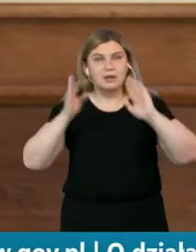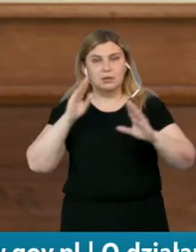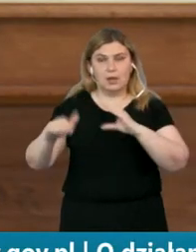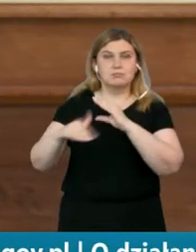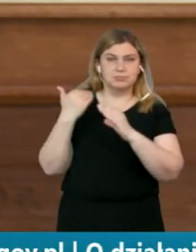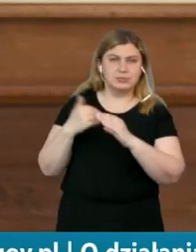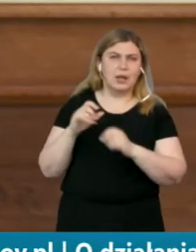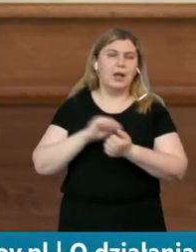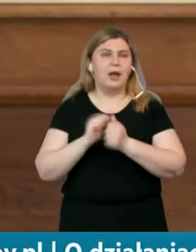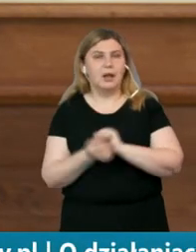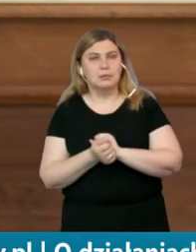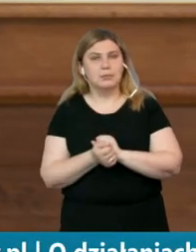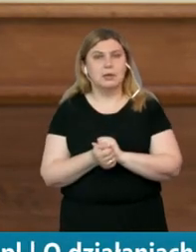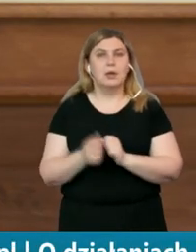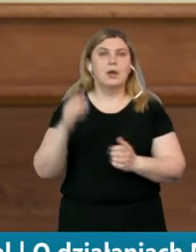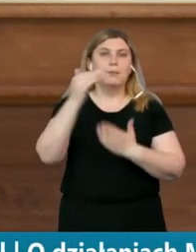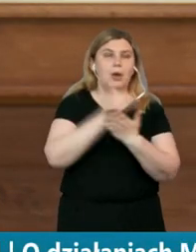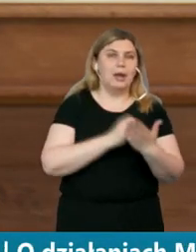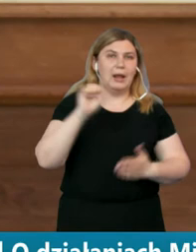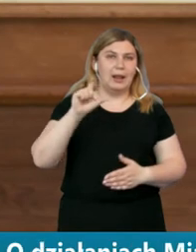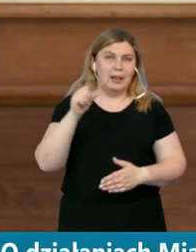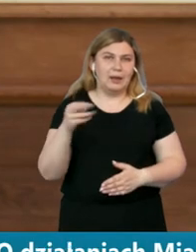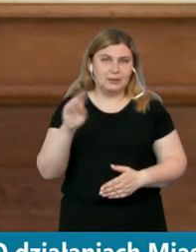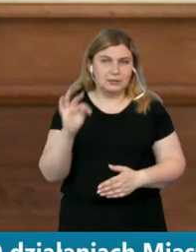też znów z programu Alert, czy też